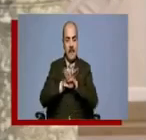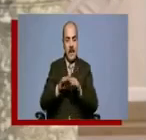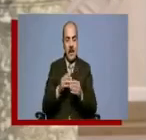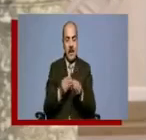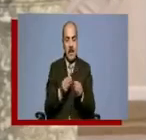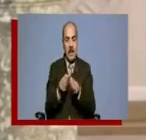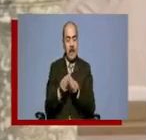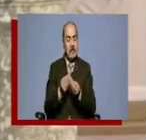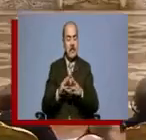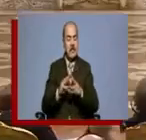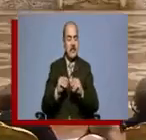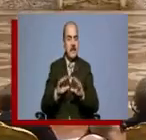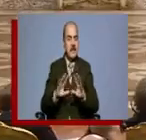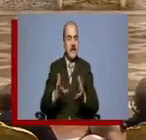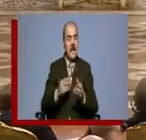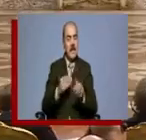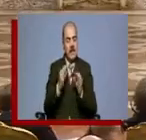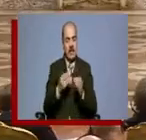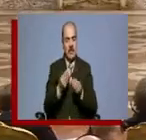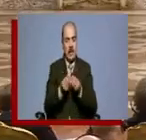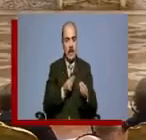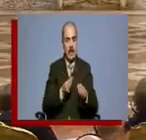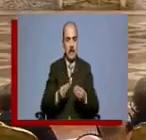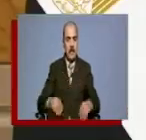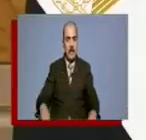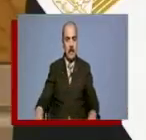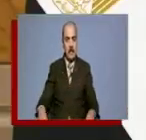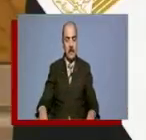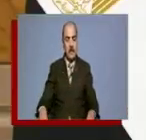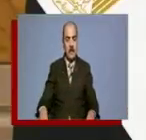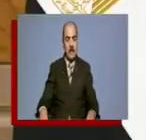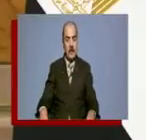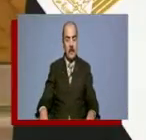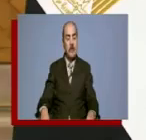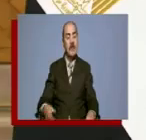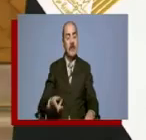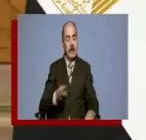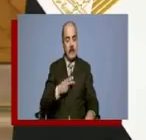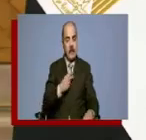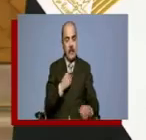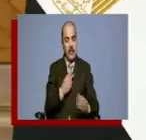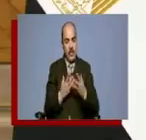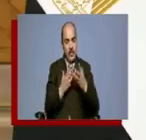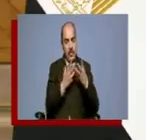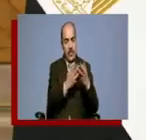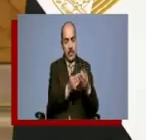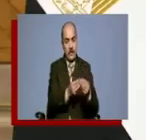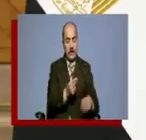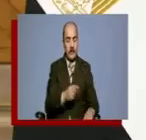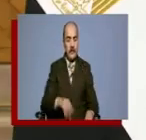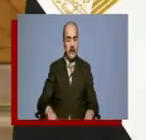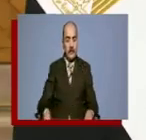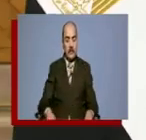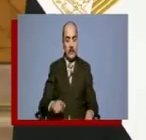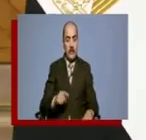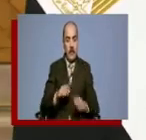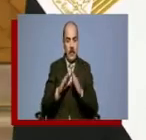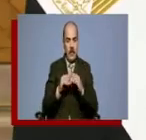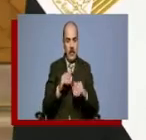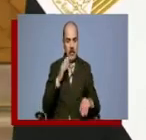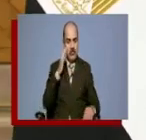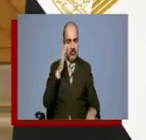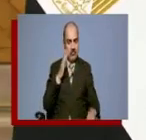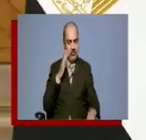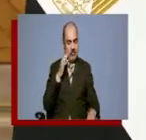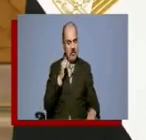طالما في قياده تستوعب معنى الامن القومي المصري هذا المخطط لن ينفذ لكن نحتاج ان الوعي الفلسطيني القومي